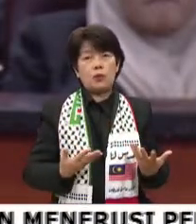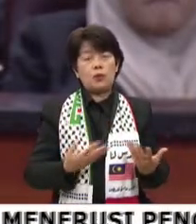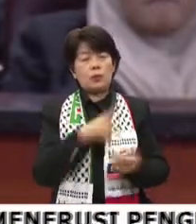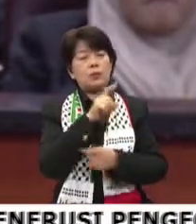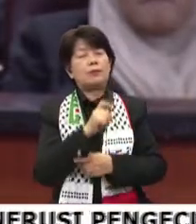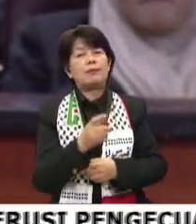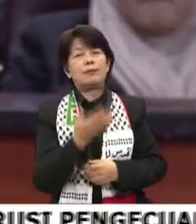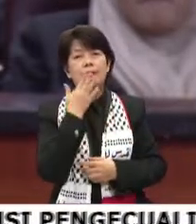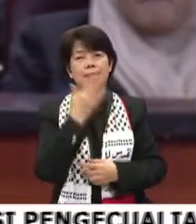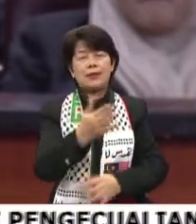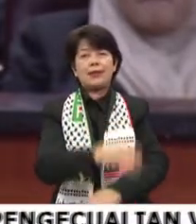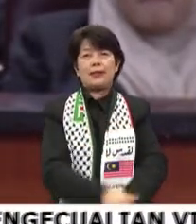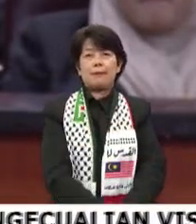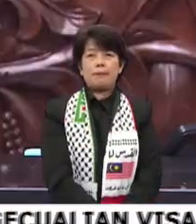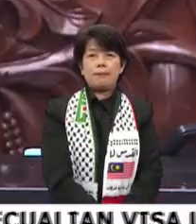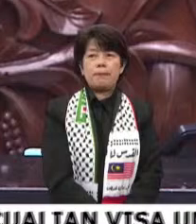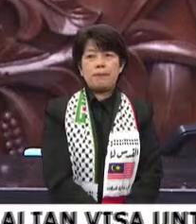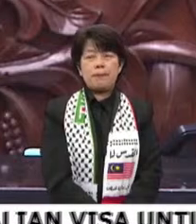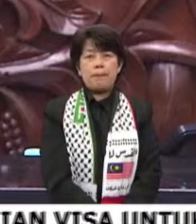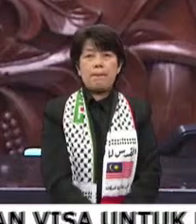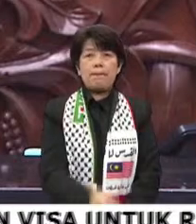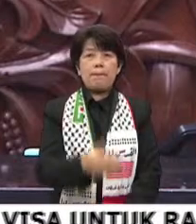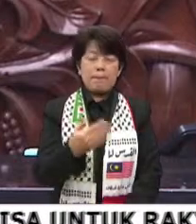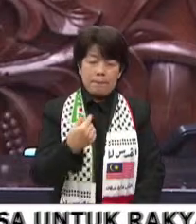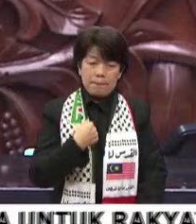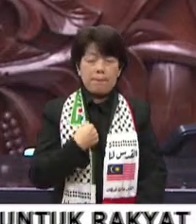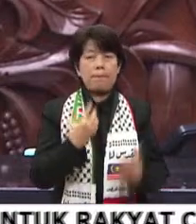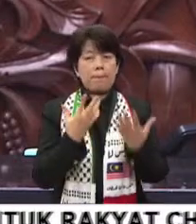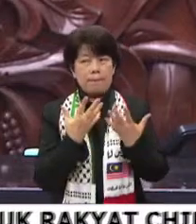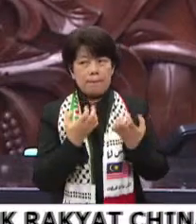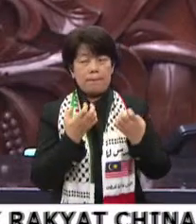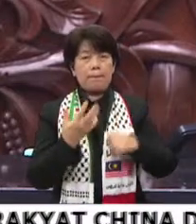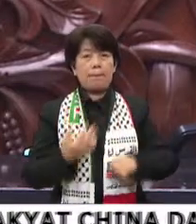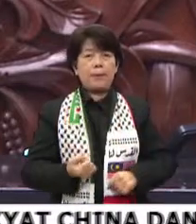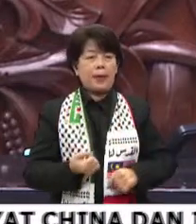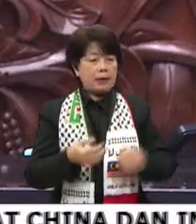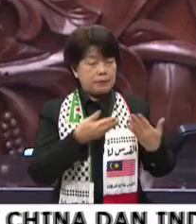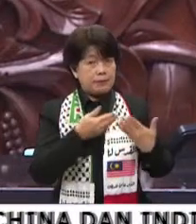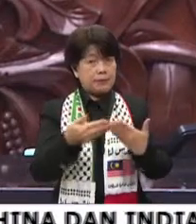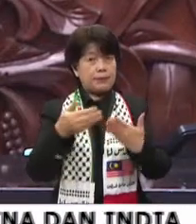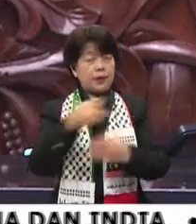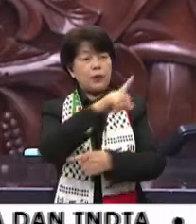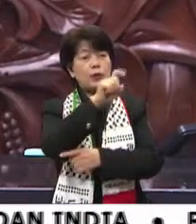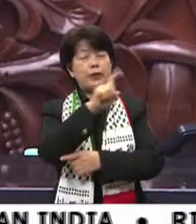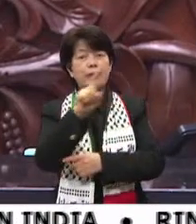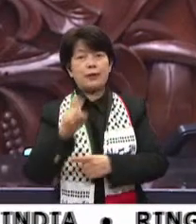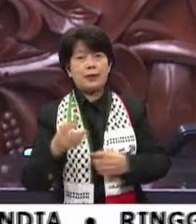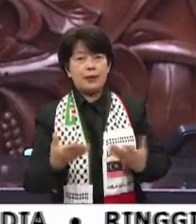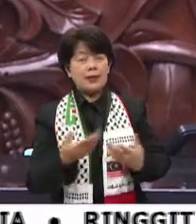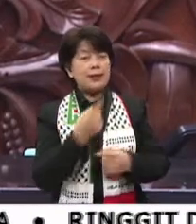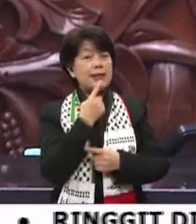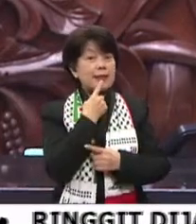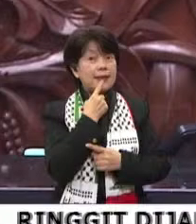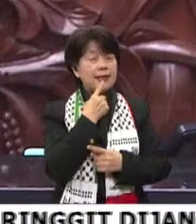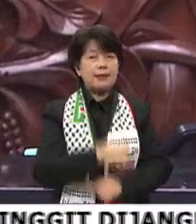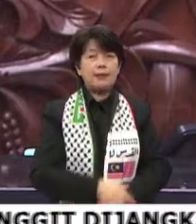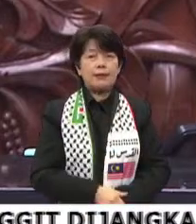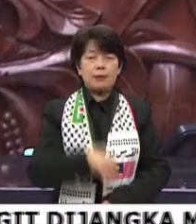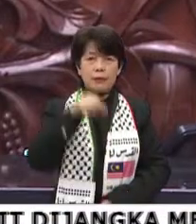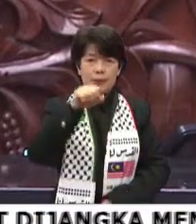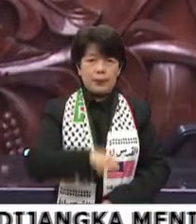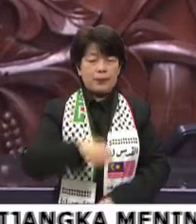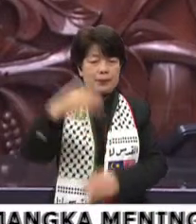di-pertua saya masih meneruskan soalan lisan ni dengan